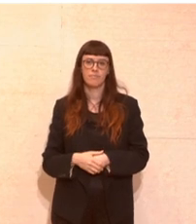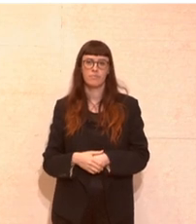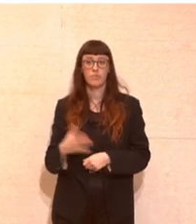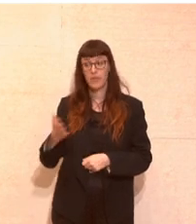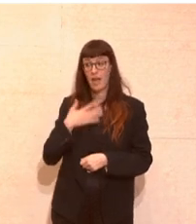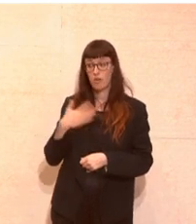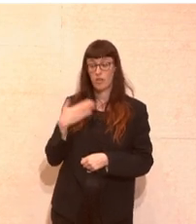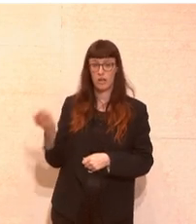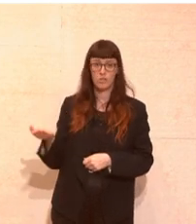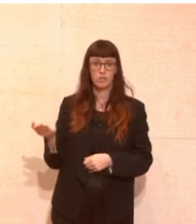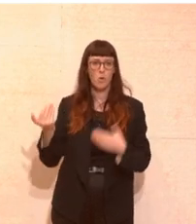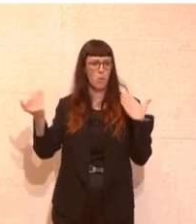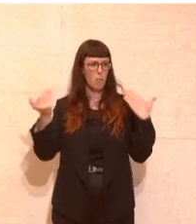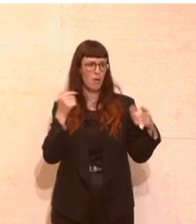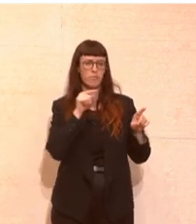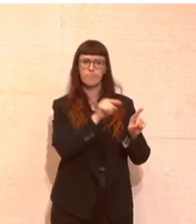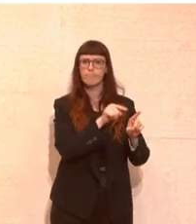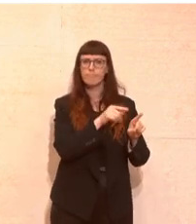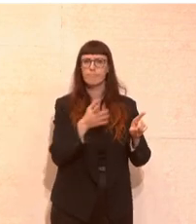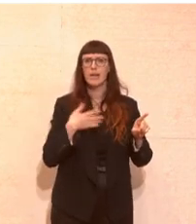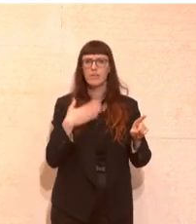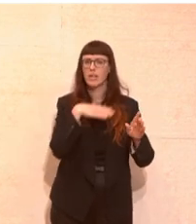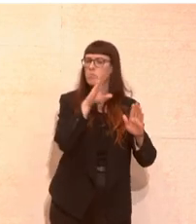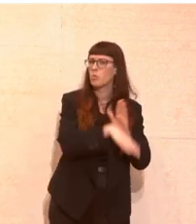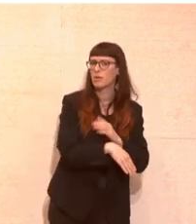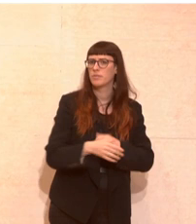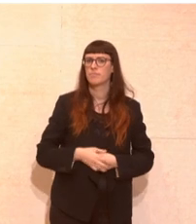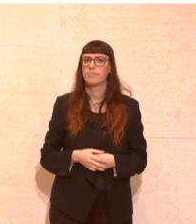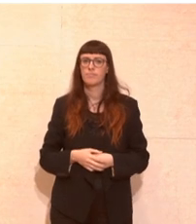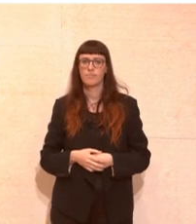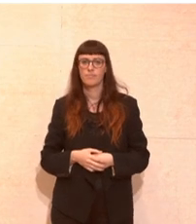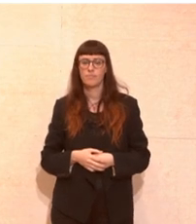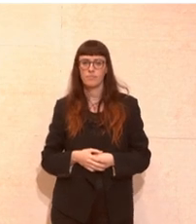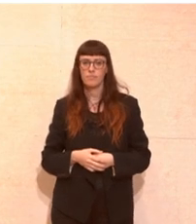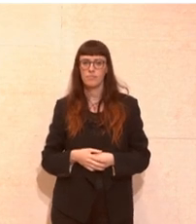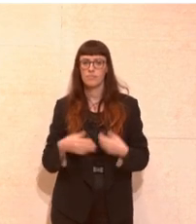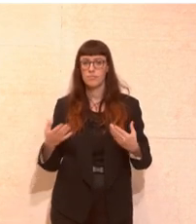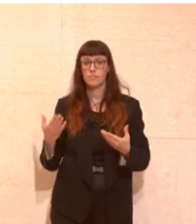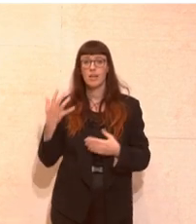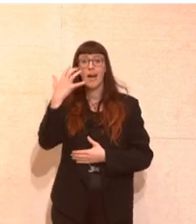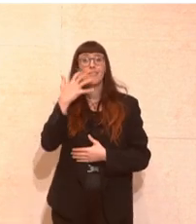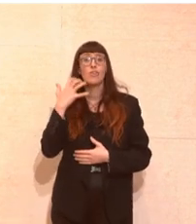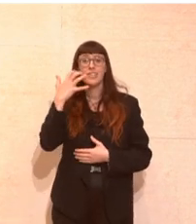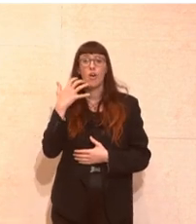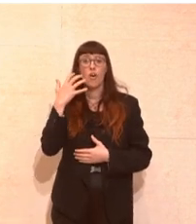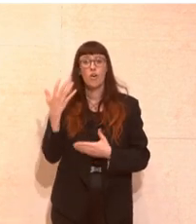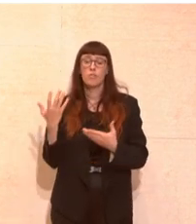avantage. Pourquoi? Bah, tout simplement, et on l'a vu avec Sylvie Royon par là, si vous êtes décalé dans l'adolescence, vous n'avez pas le temps